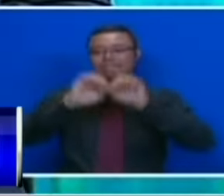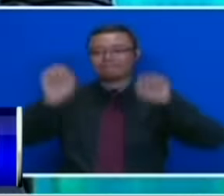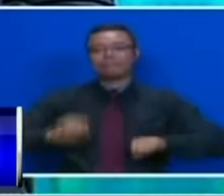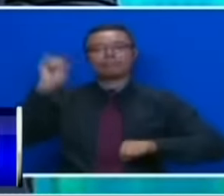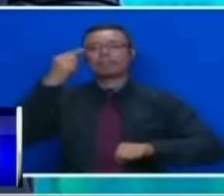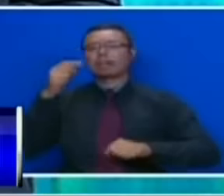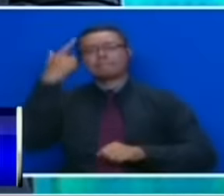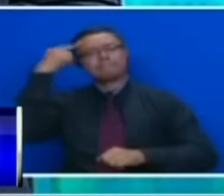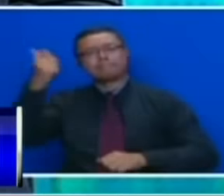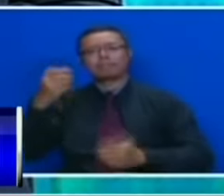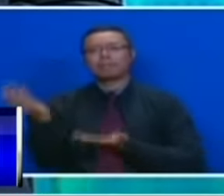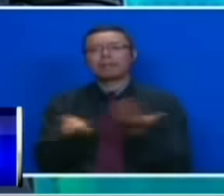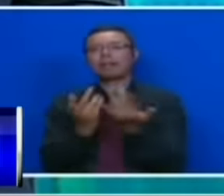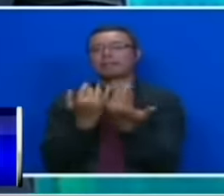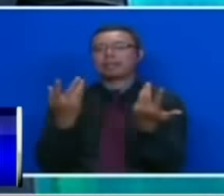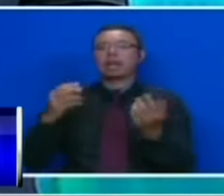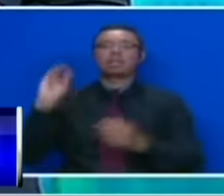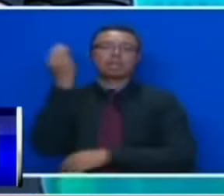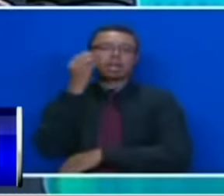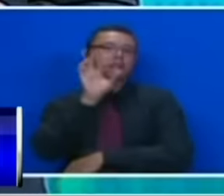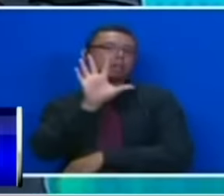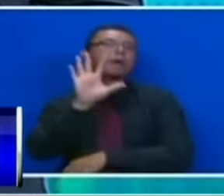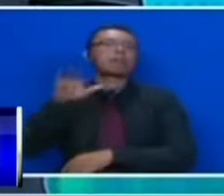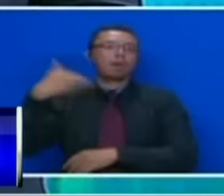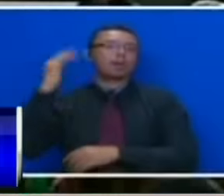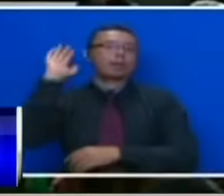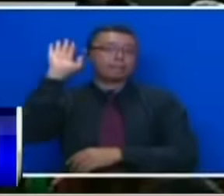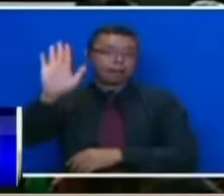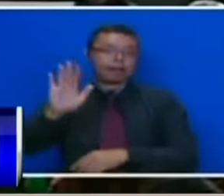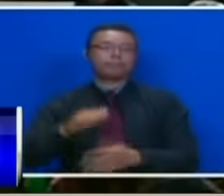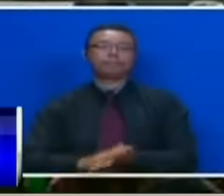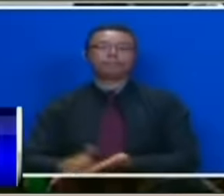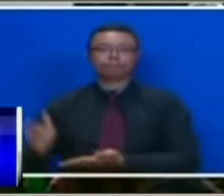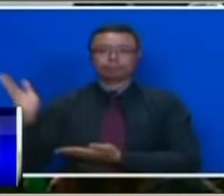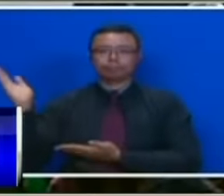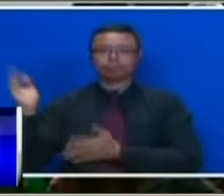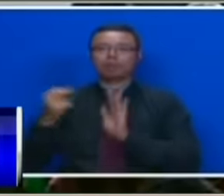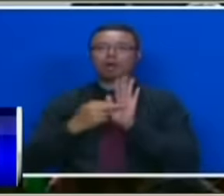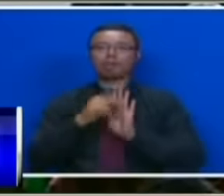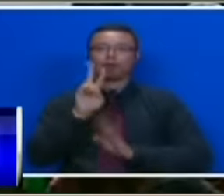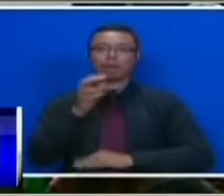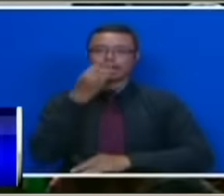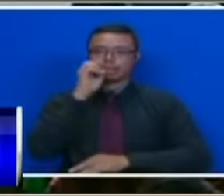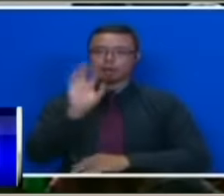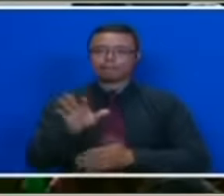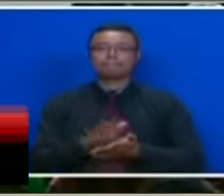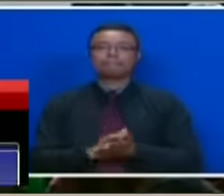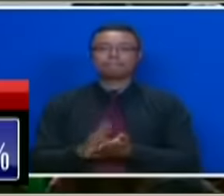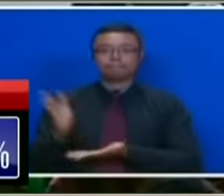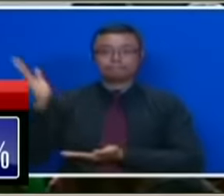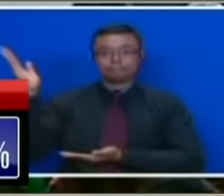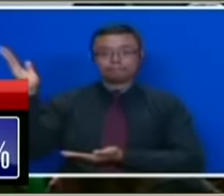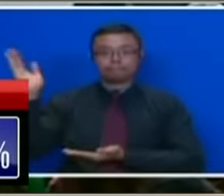melayani warga DKI Jakarta 5 tahun ke depan? Waktu Anda 1 menit 30 detik dimulai ketika Anda berbicara